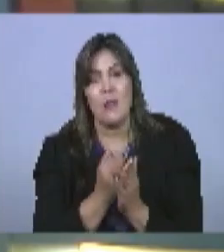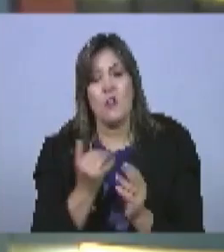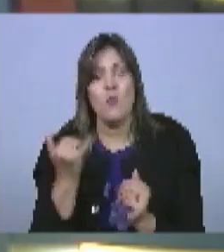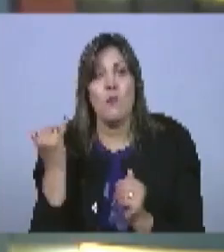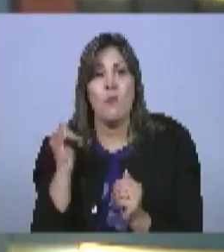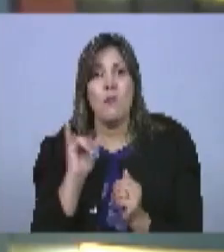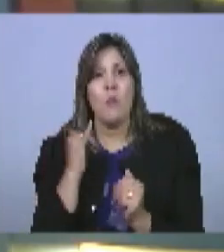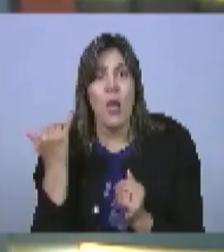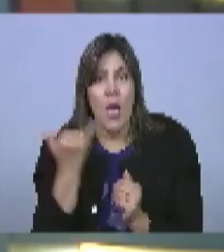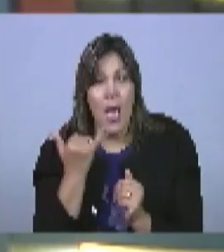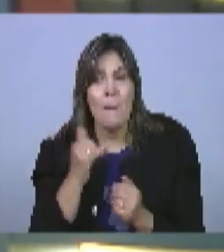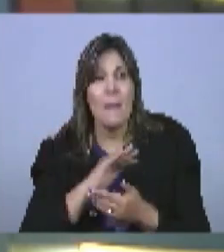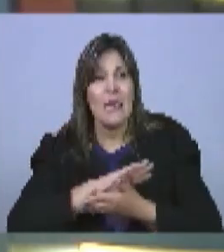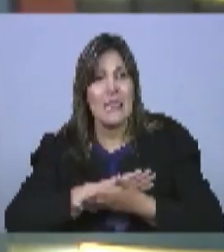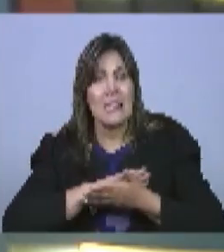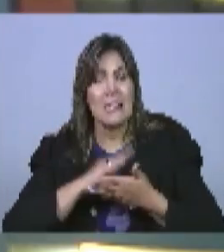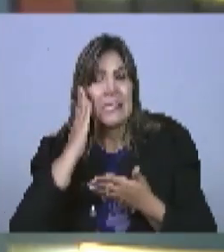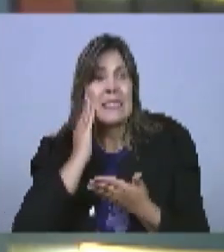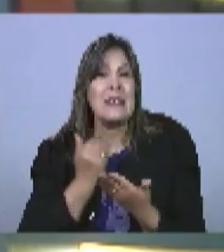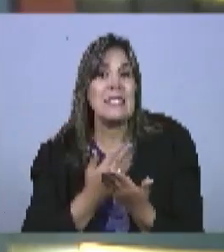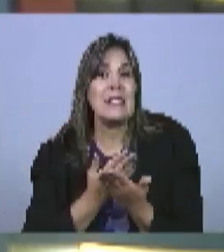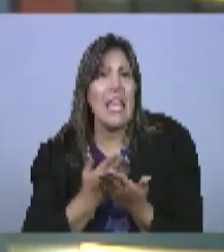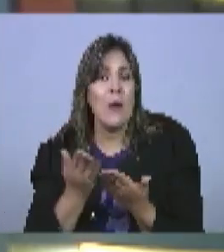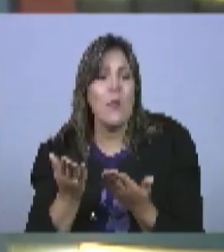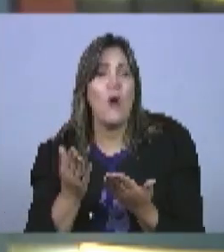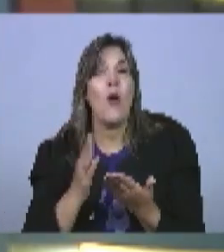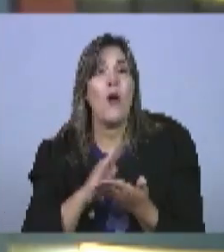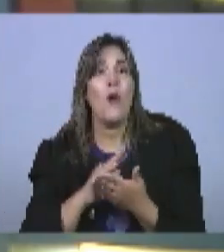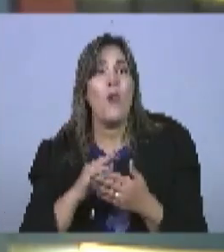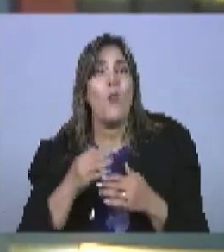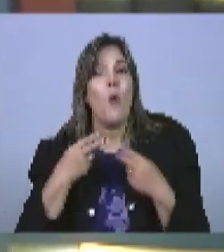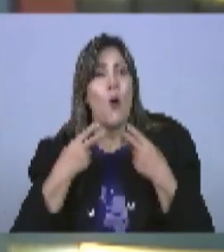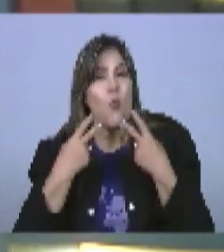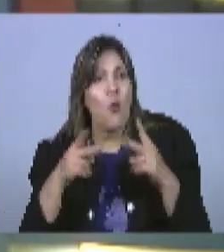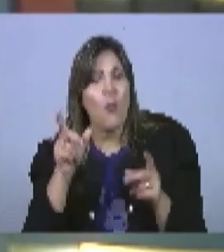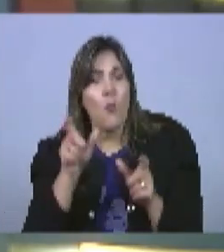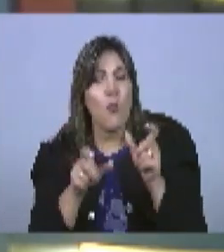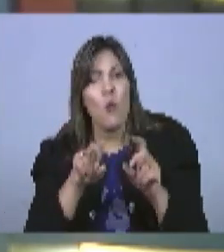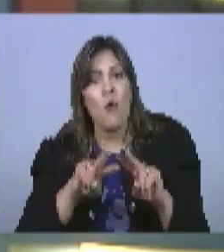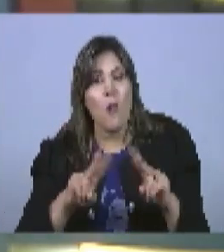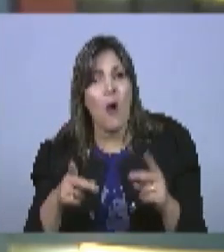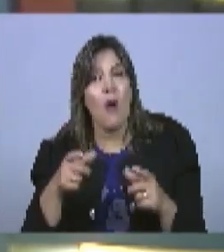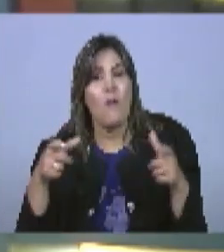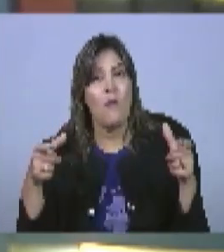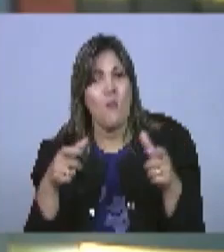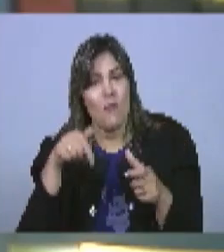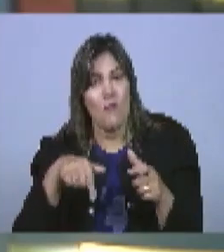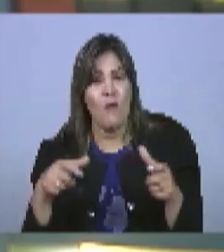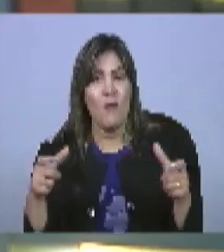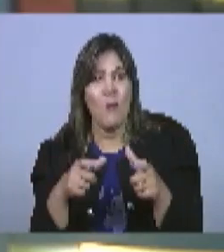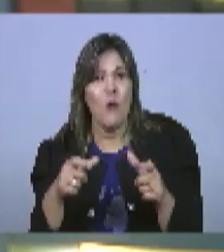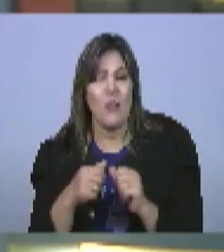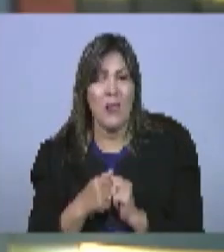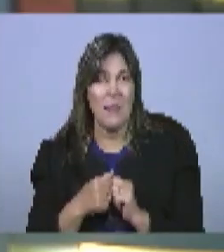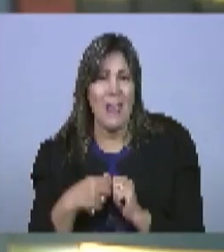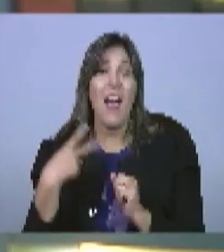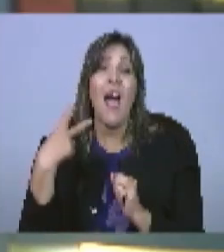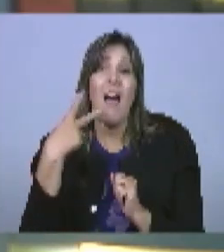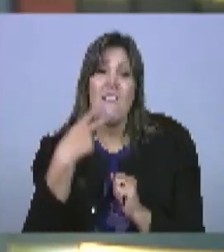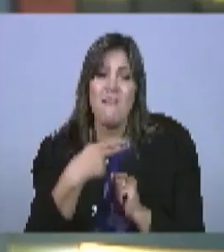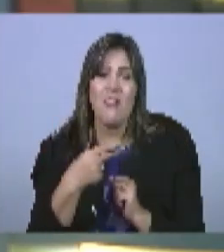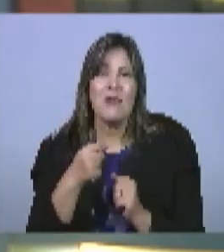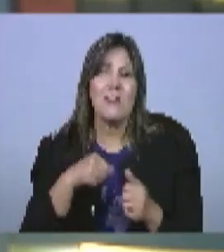باهميه التسامح والمواطنه وقبول الاخر في المجتمعات نخرج لفاصل